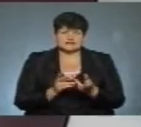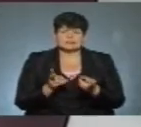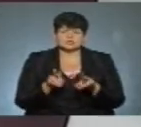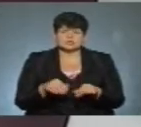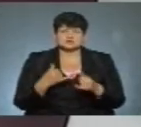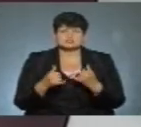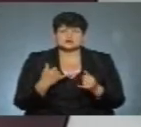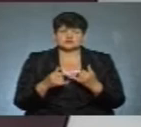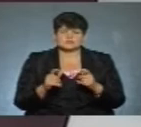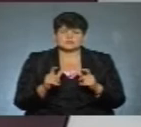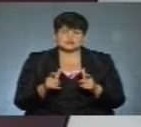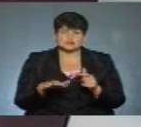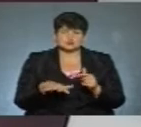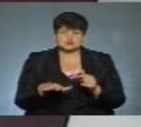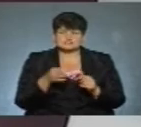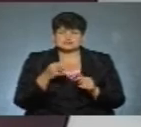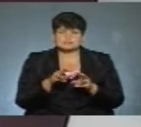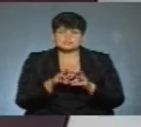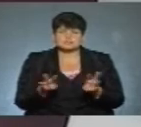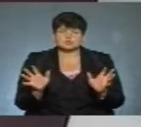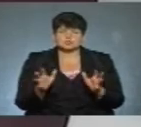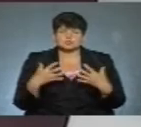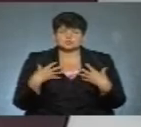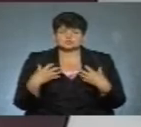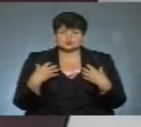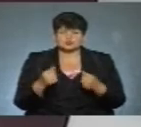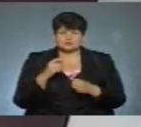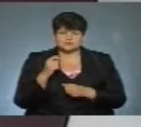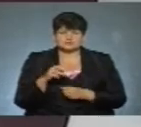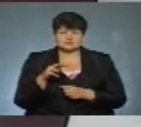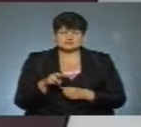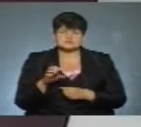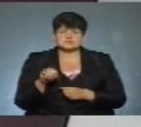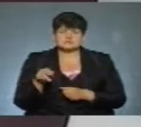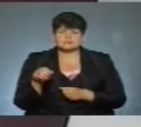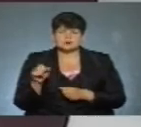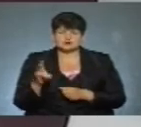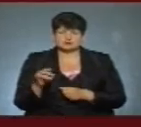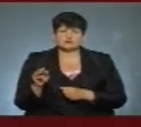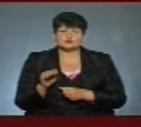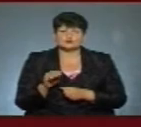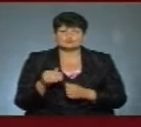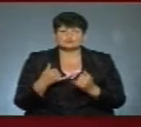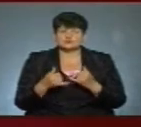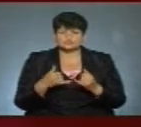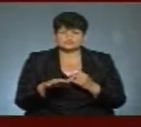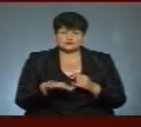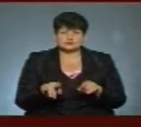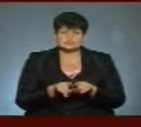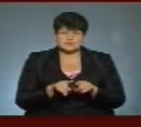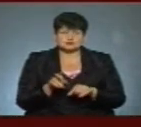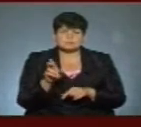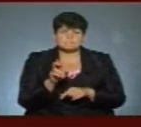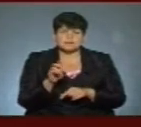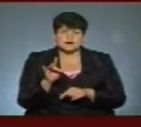жовтій карантинній зоні, розповів міністр охорони здоров'я України Максим Степанов. За його словами, у жовтій карантинній зоні також Бережани,